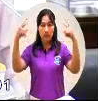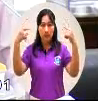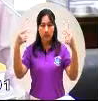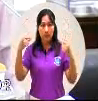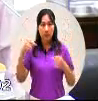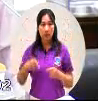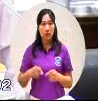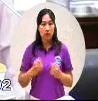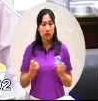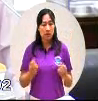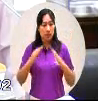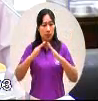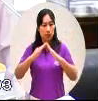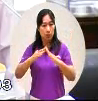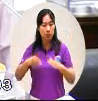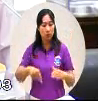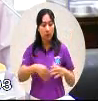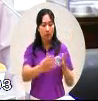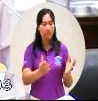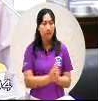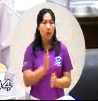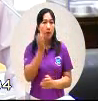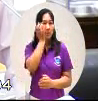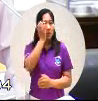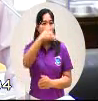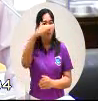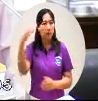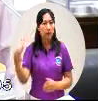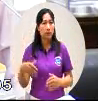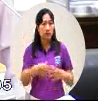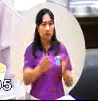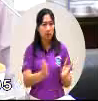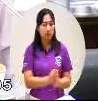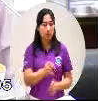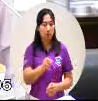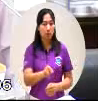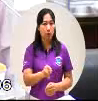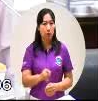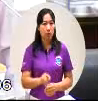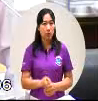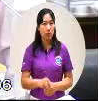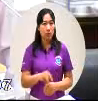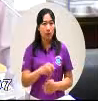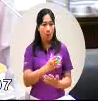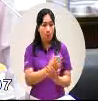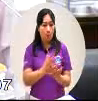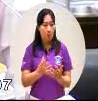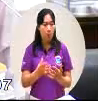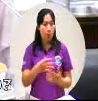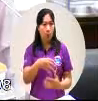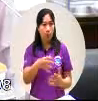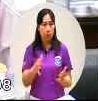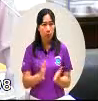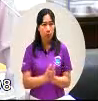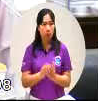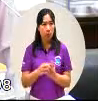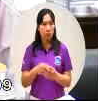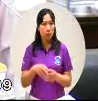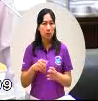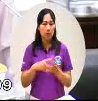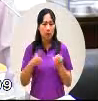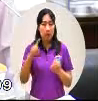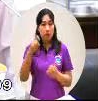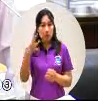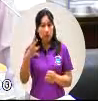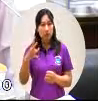都市的部分，因为在冈山这个区块有些很多族群不管14族也好，哪一族